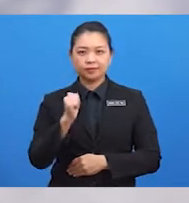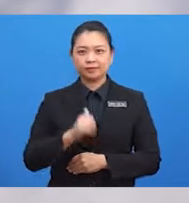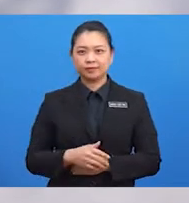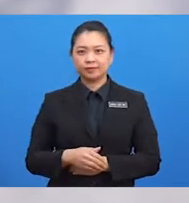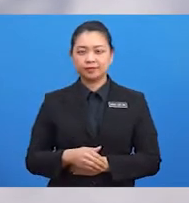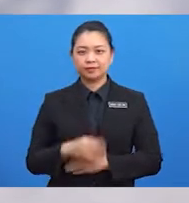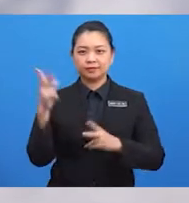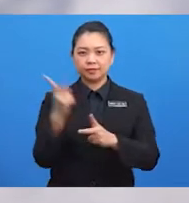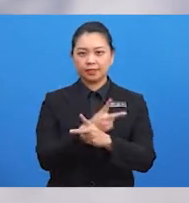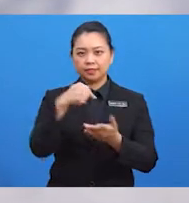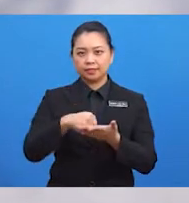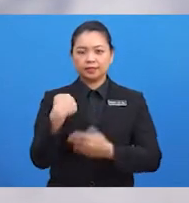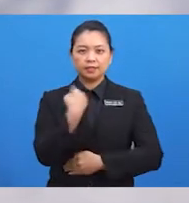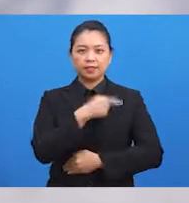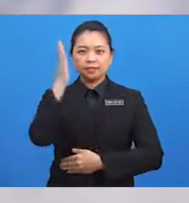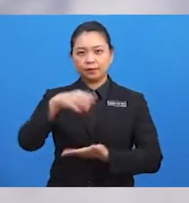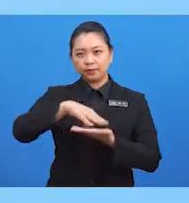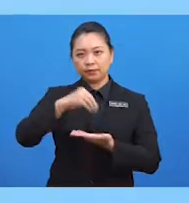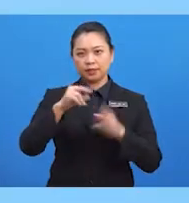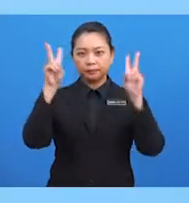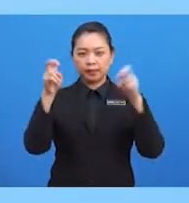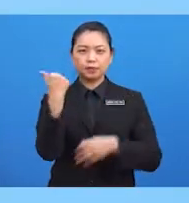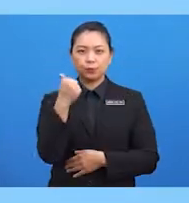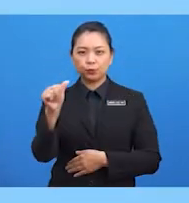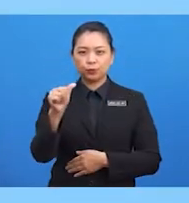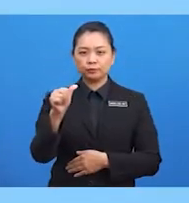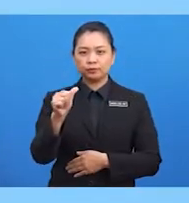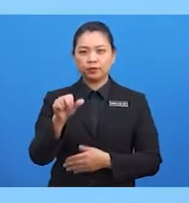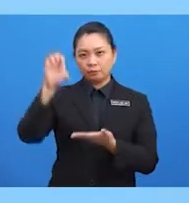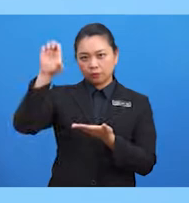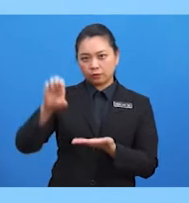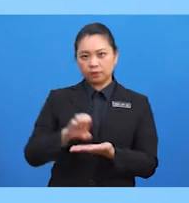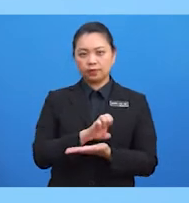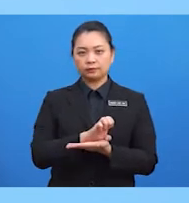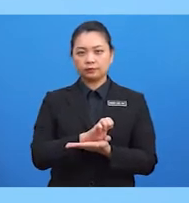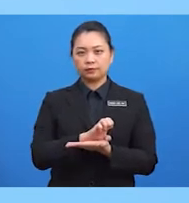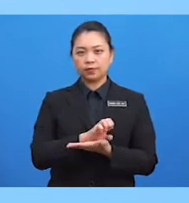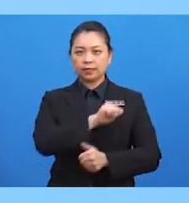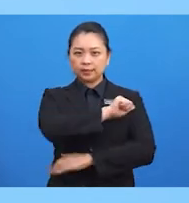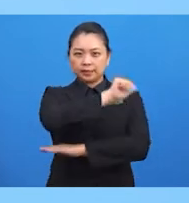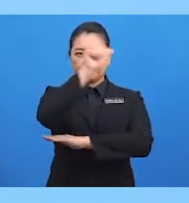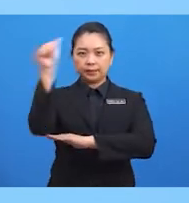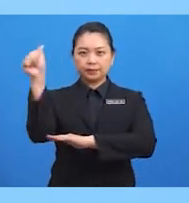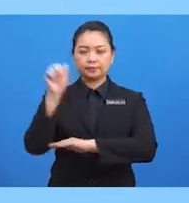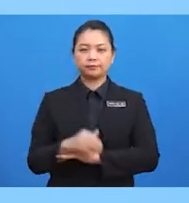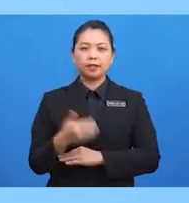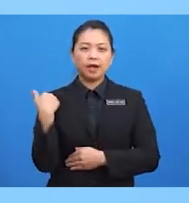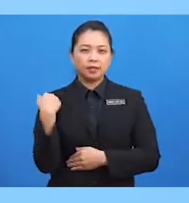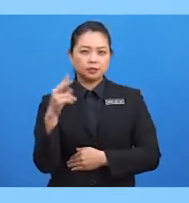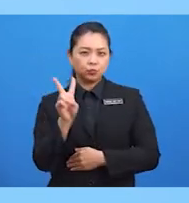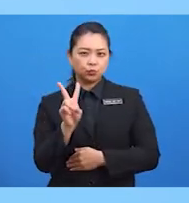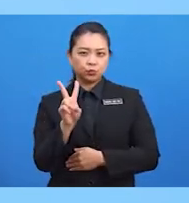Bagus. Kali ini kita akan belajar bab 10 iaitu penerokaan angkasa lepas. Terdapat